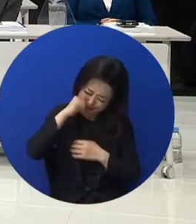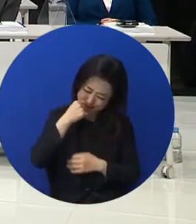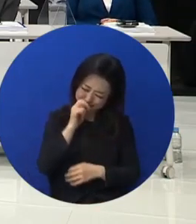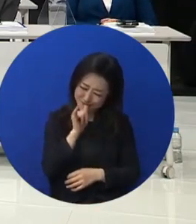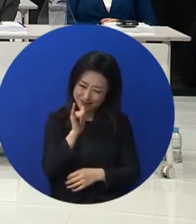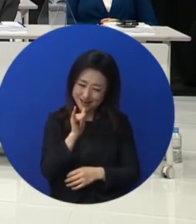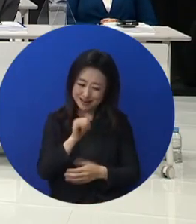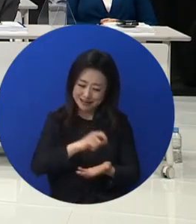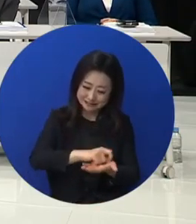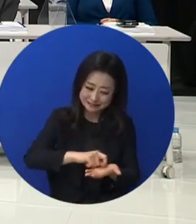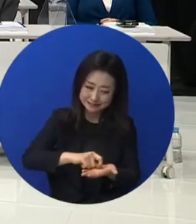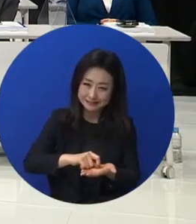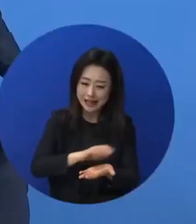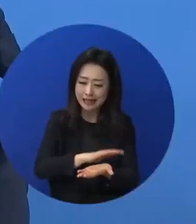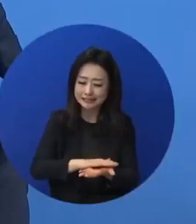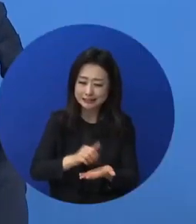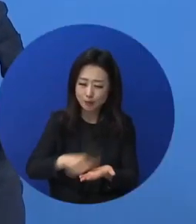있습니다.